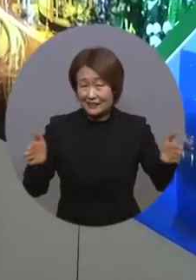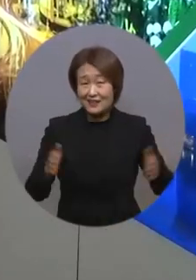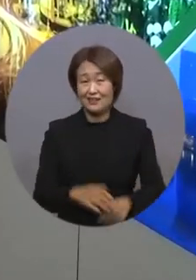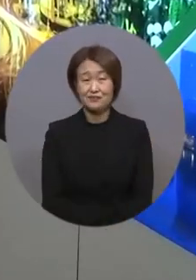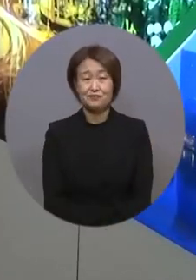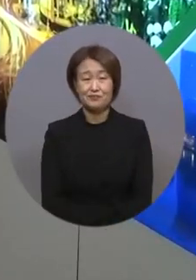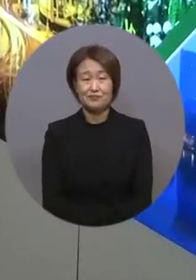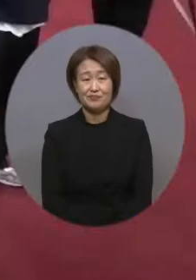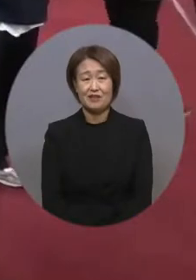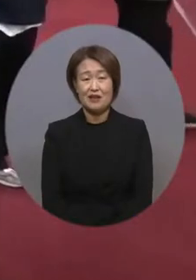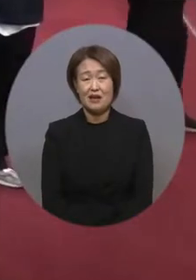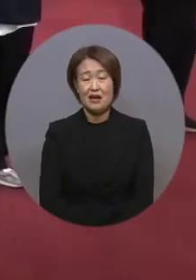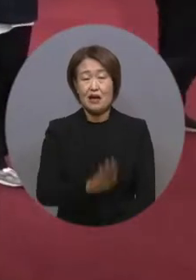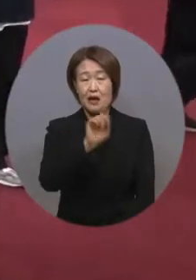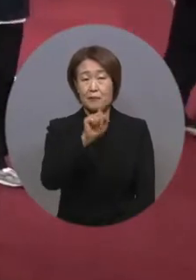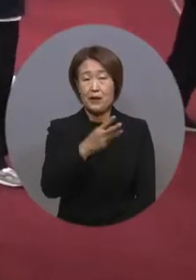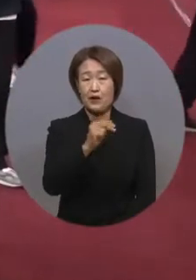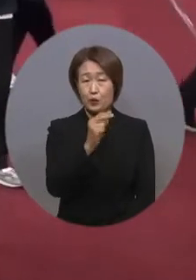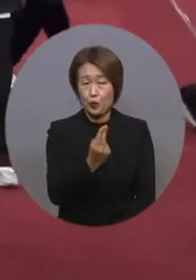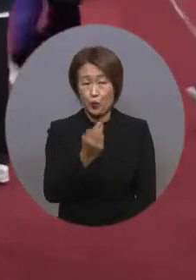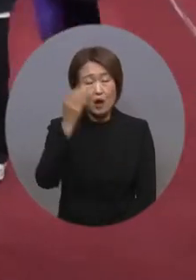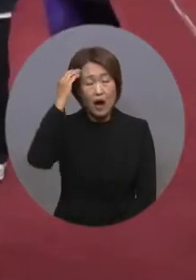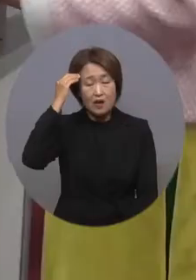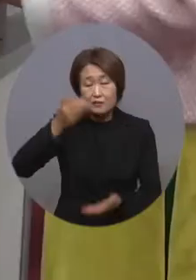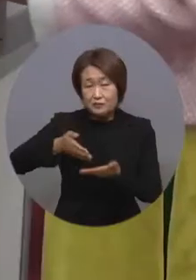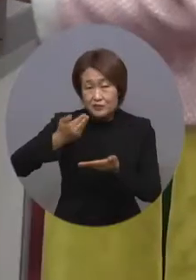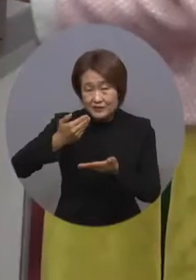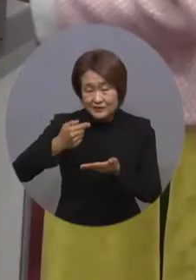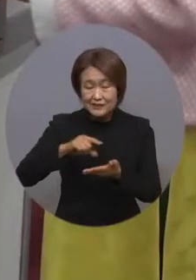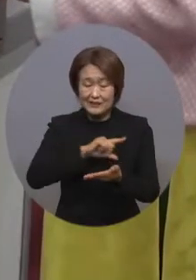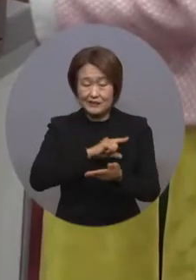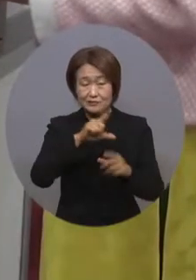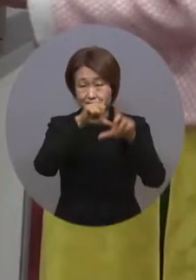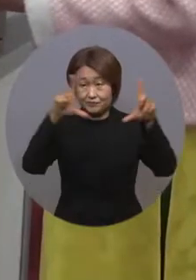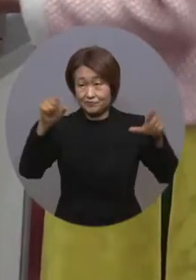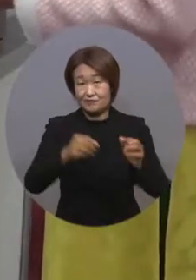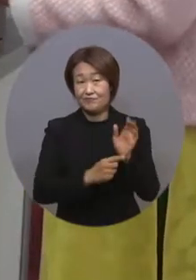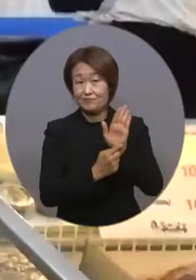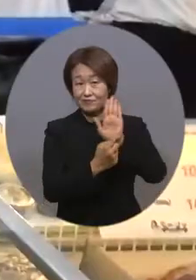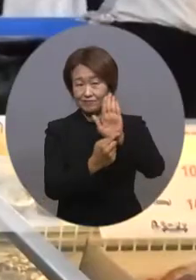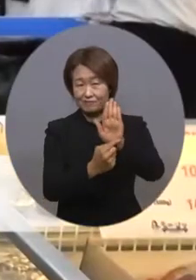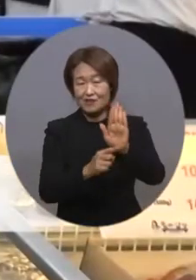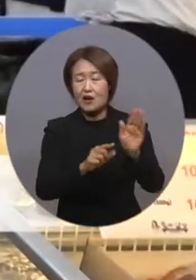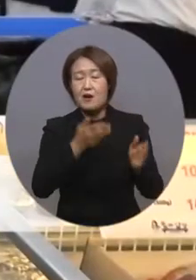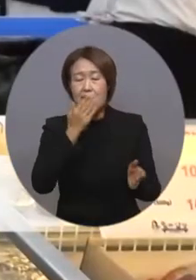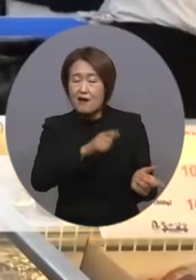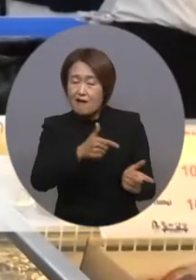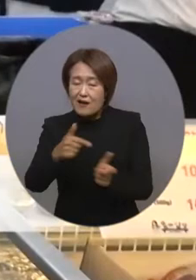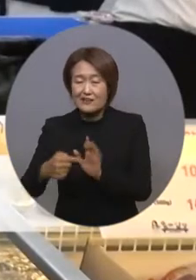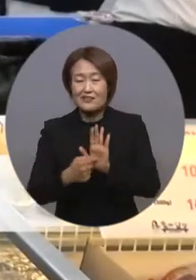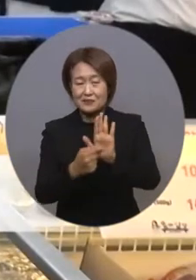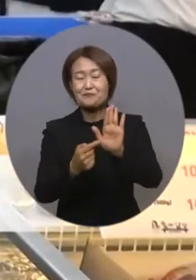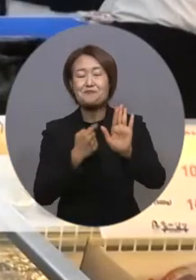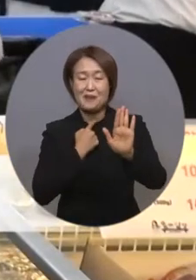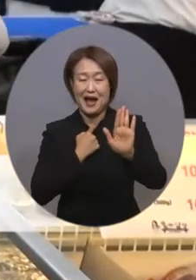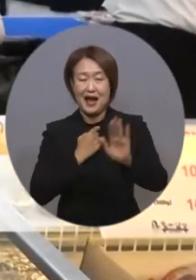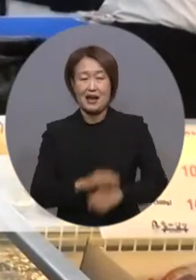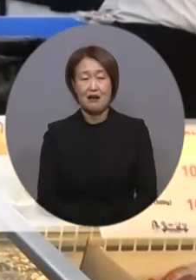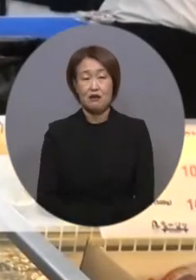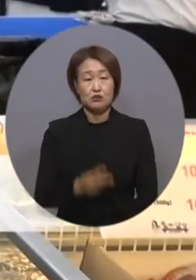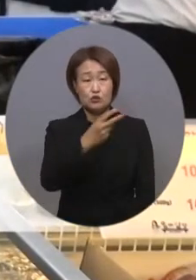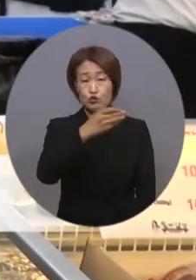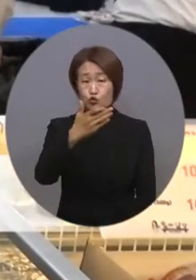전주국제발효식품엑스포는 발효 K푸드 시작이라는 슬로건으로 다양한 부스들을 선보였습니다. 2019년도 이후에